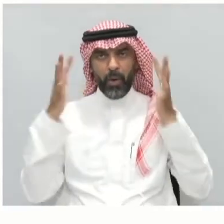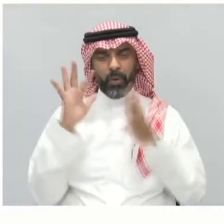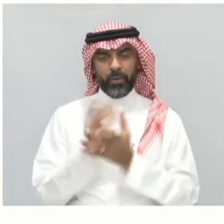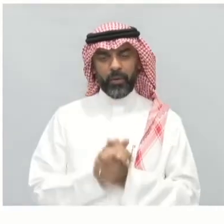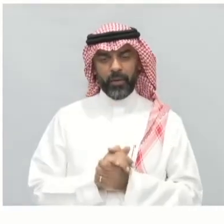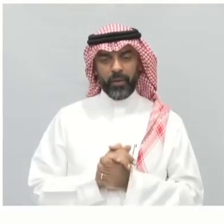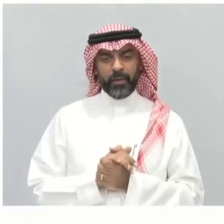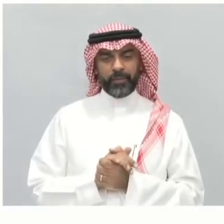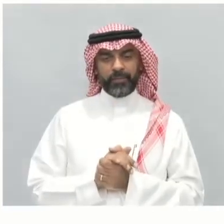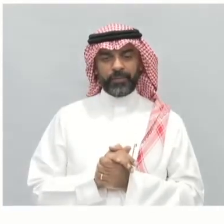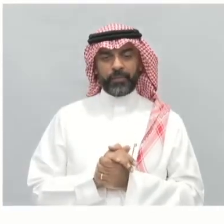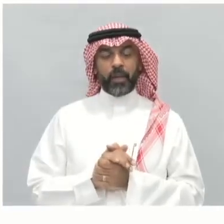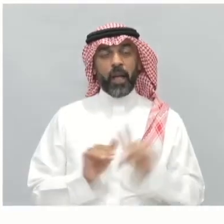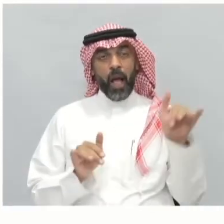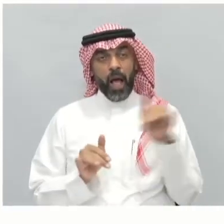12